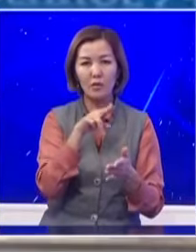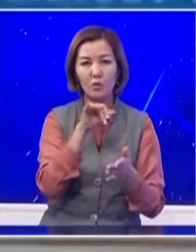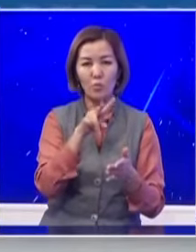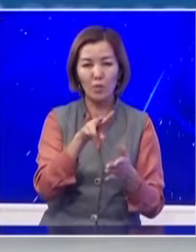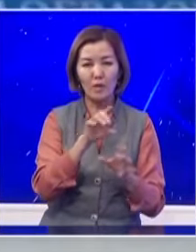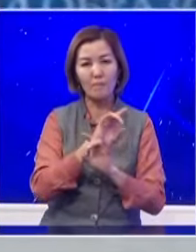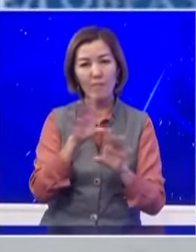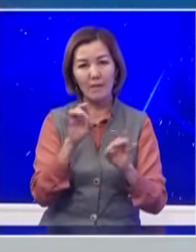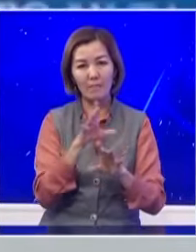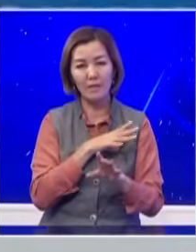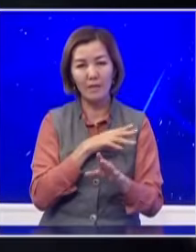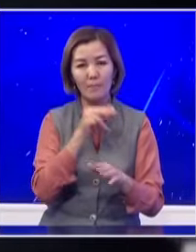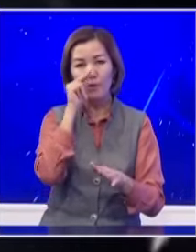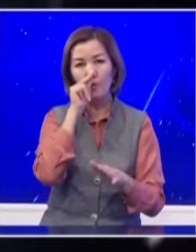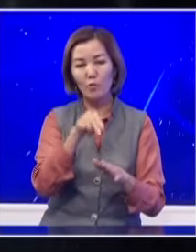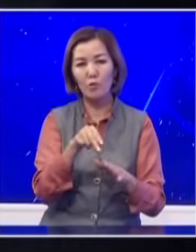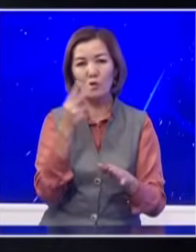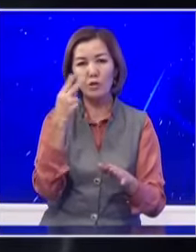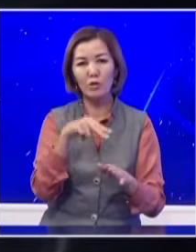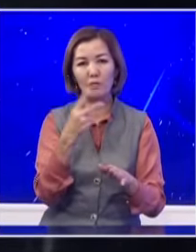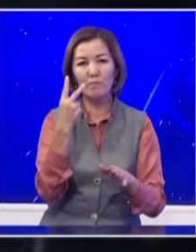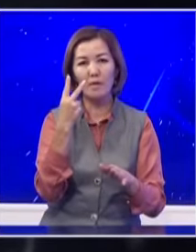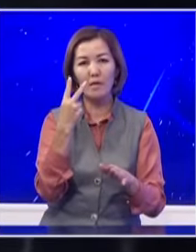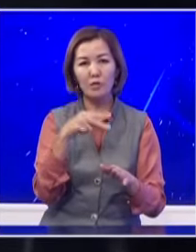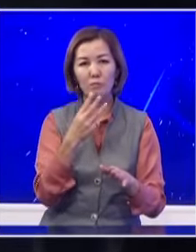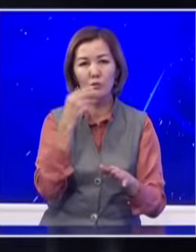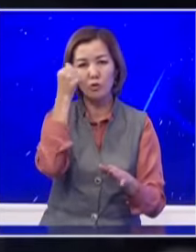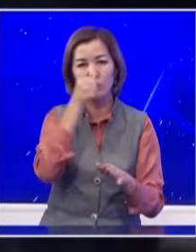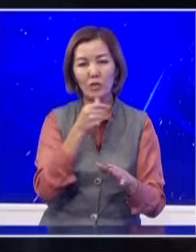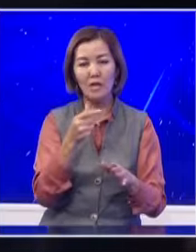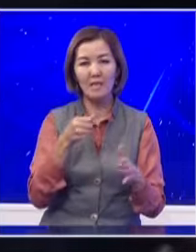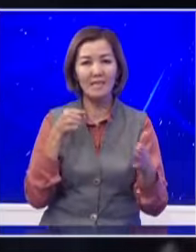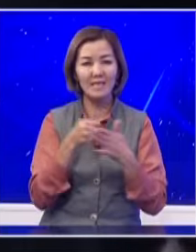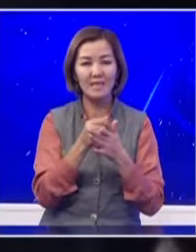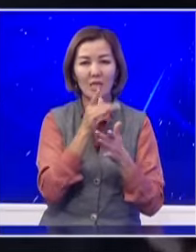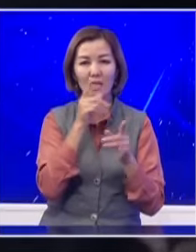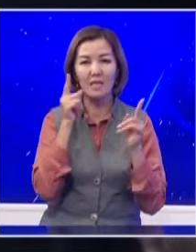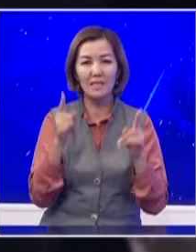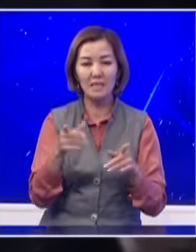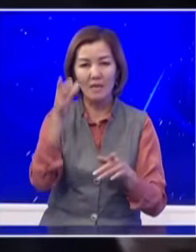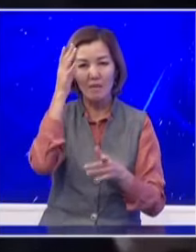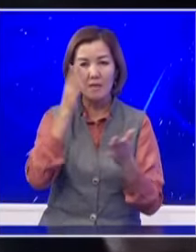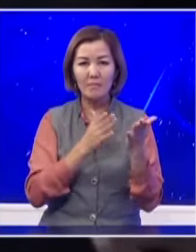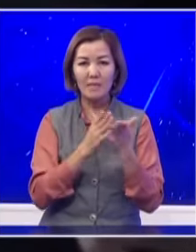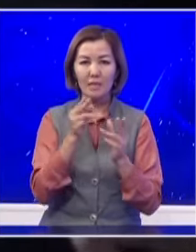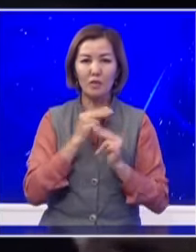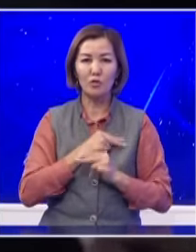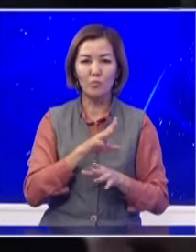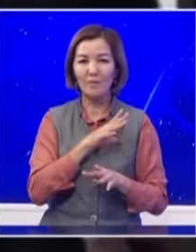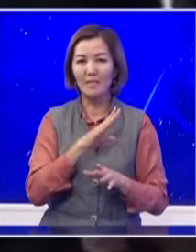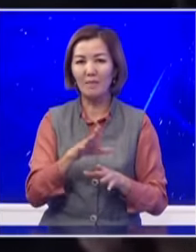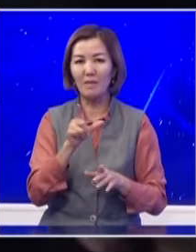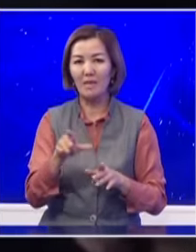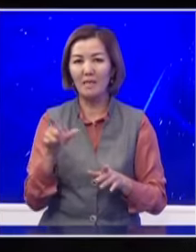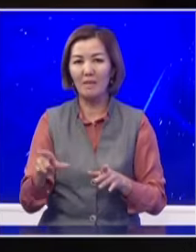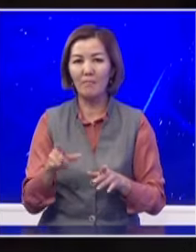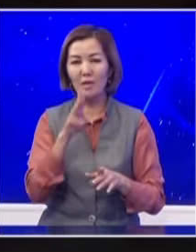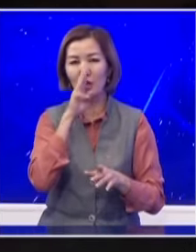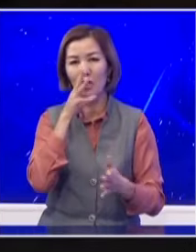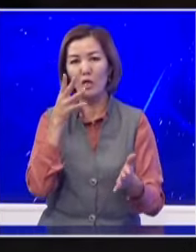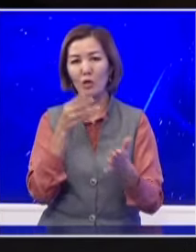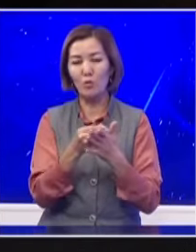Дулат Мадияров мәлімдеді. Күдіктілер 2020-2023 жылға дейінгі кезеңде білім беру саласында жұмыс істемейтін тұлғаларға